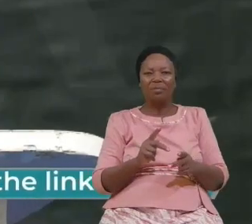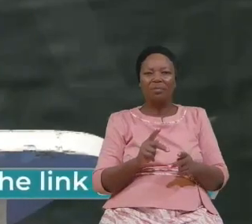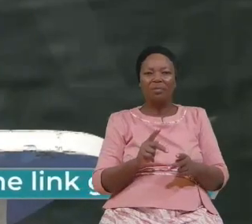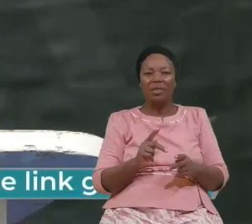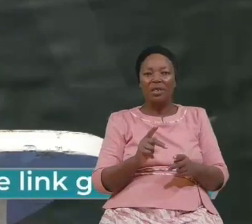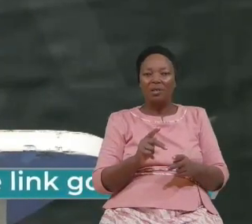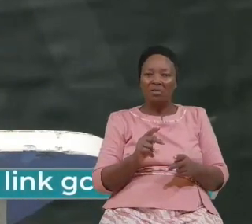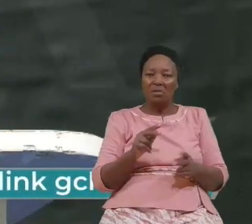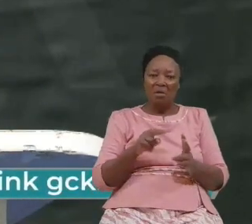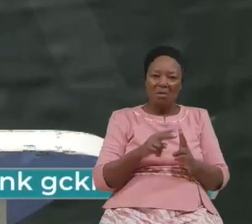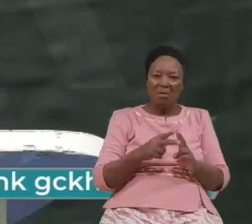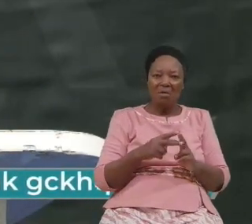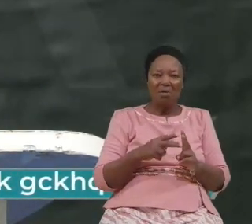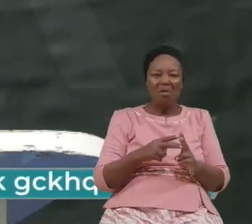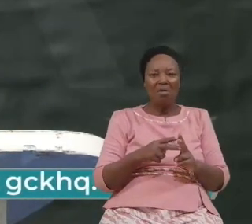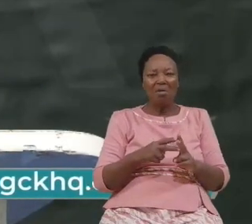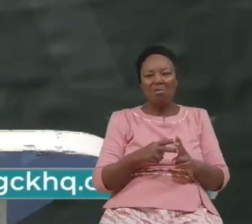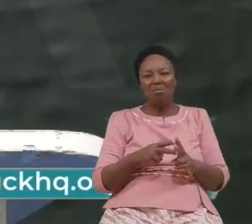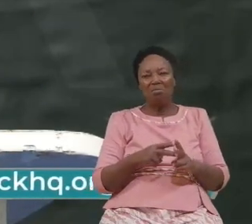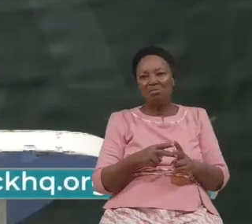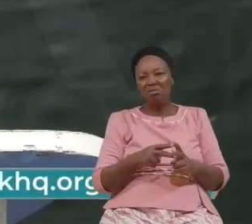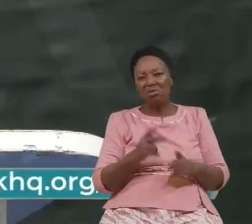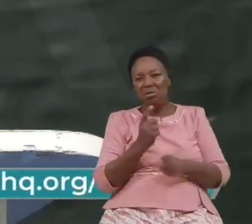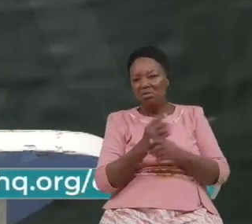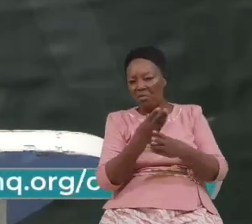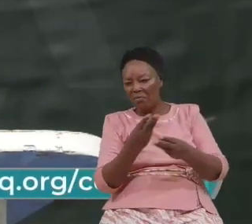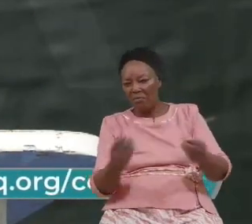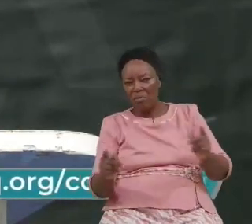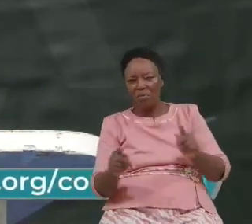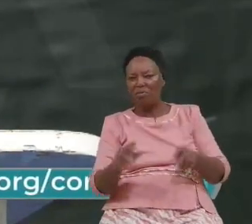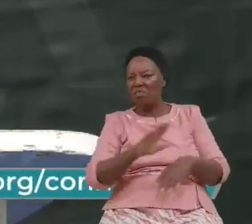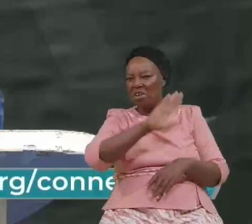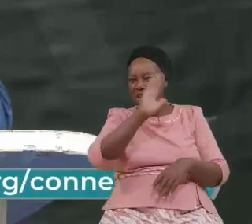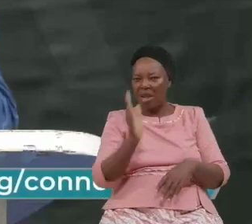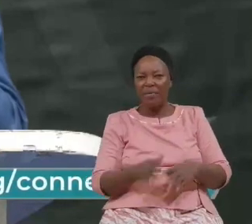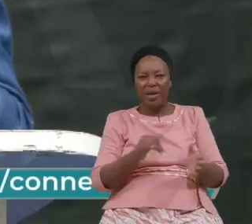ou bien pour d'autres et pas pour d'autres c'est pour tout le monde